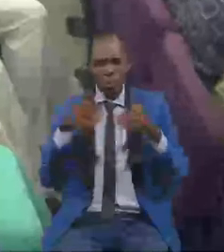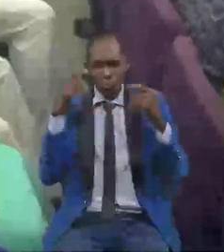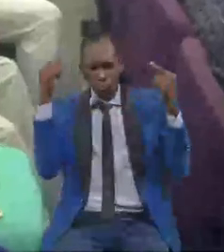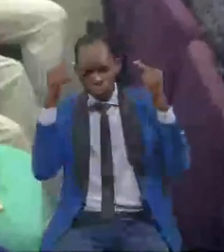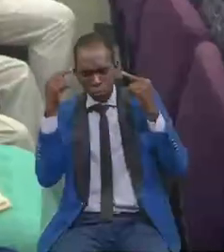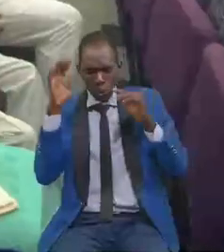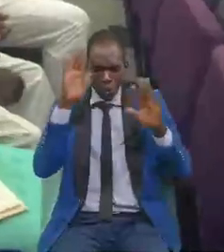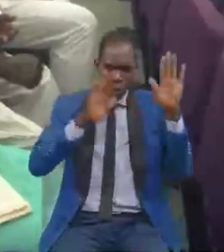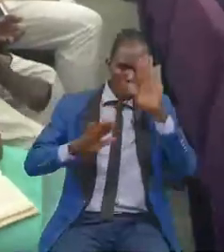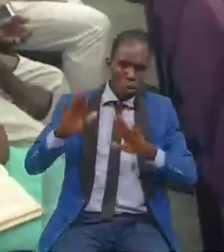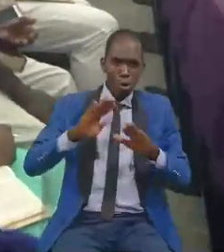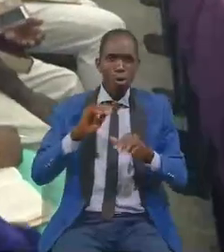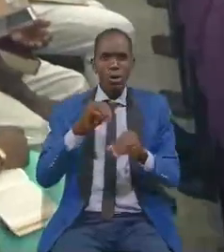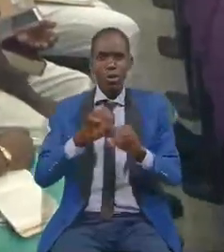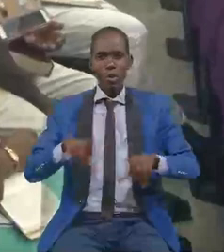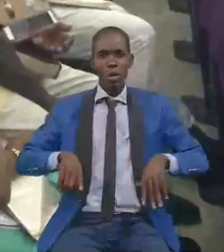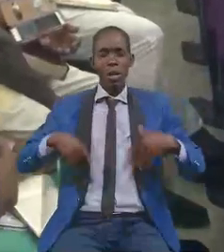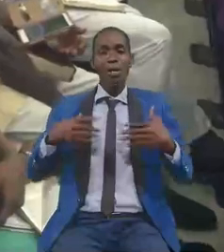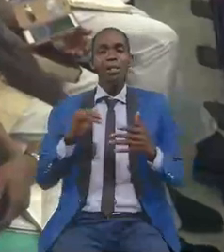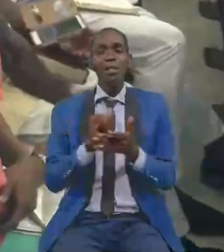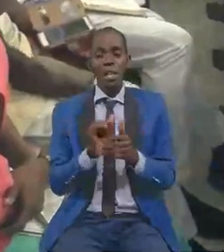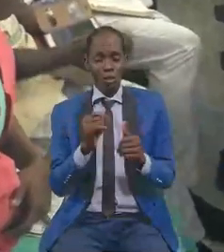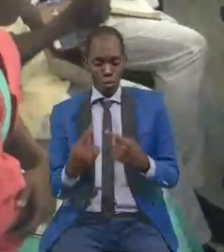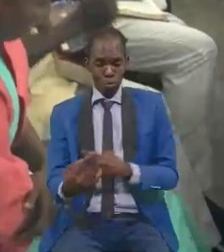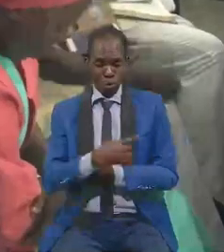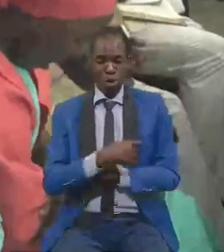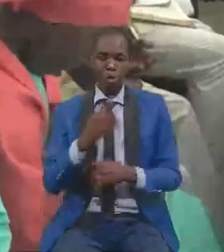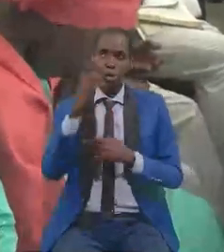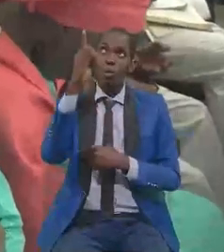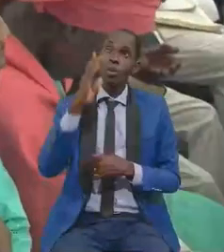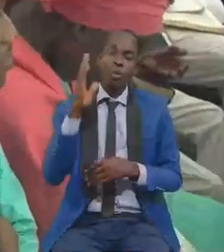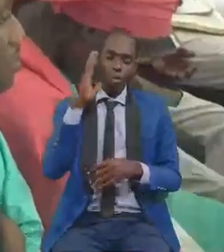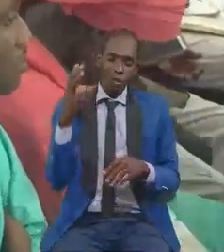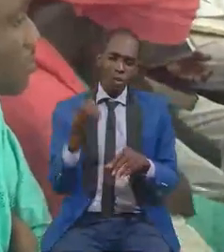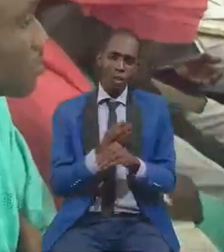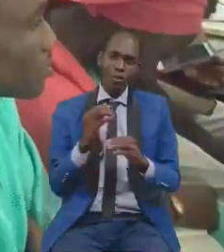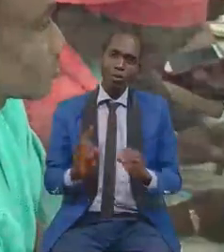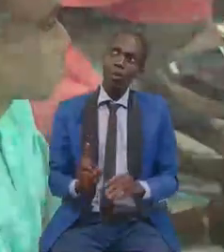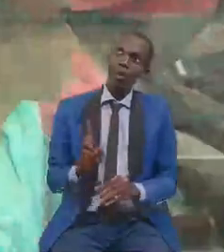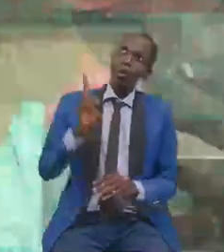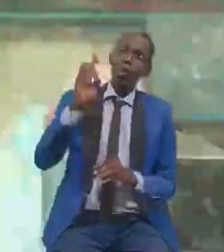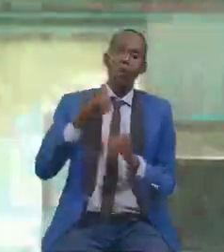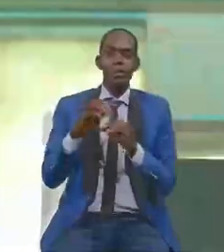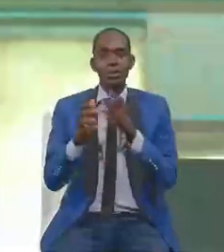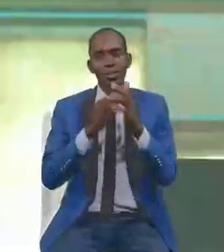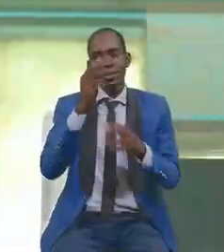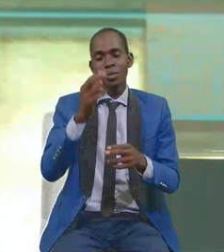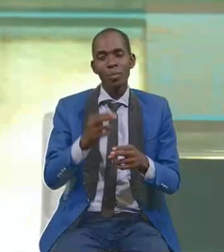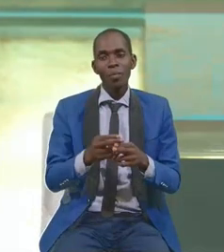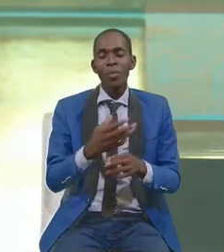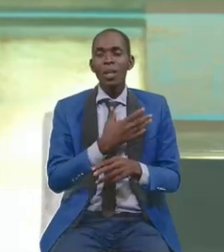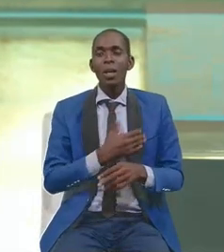c'est le jour pour vous, où le Seigneur va vous faire avancer au nom de Jésus-Christ. Et ayant la pleine